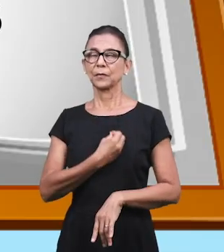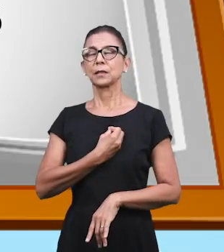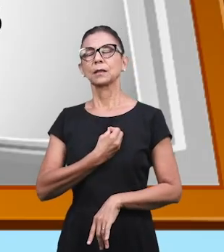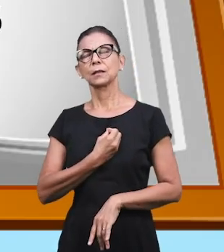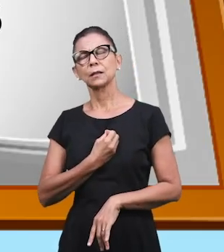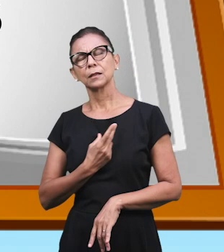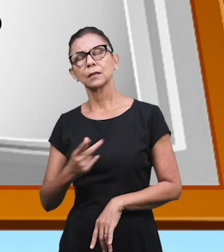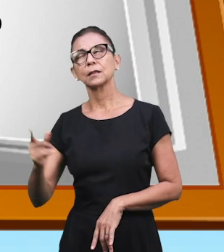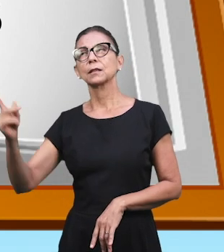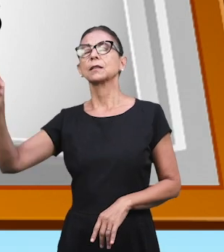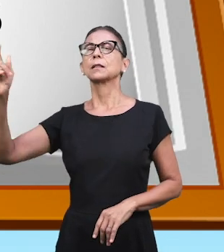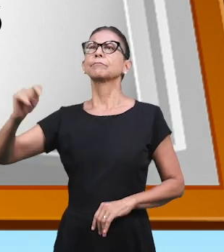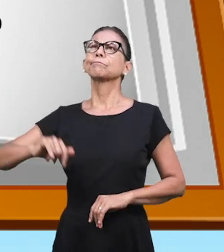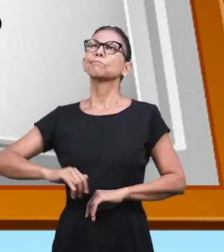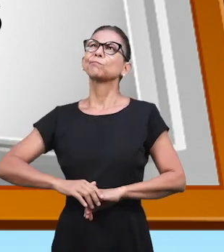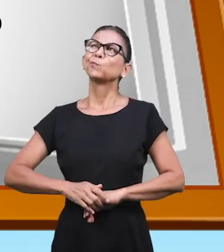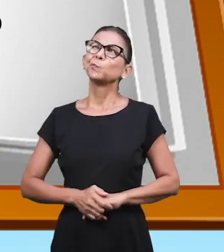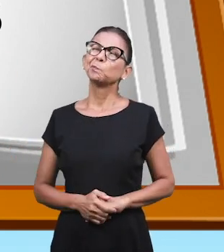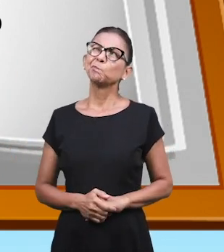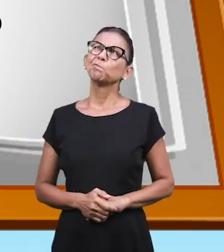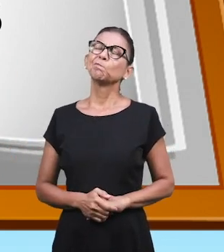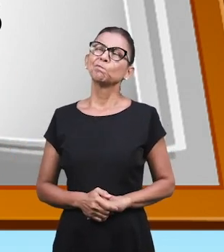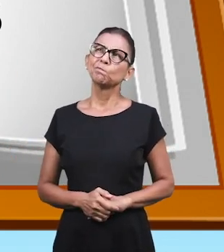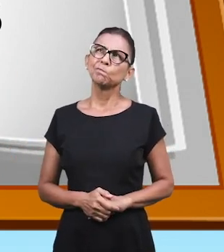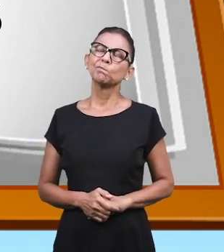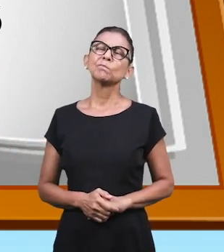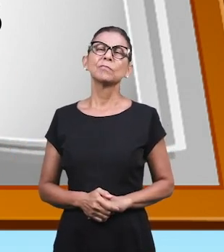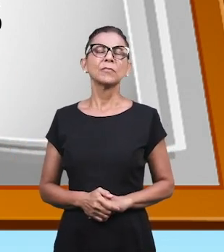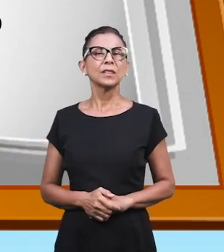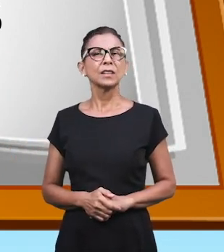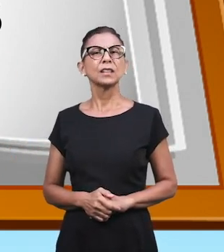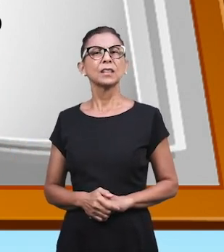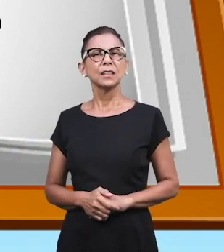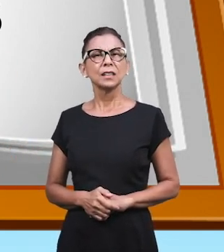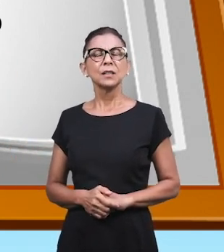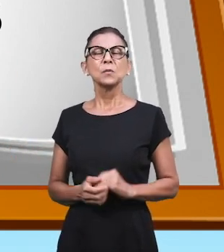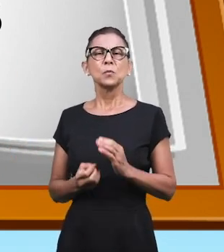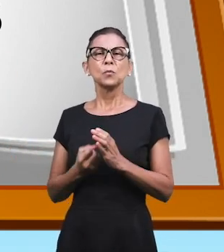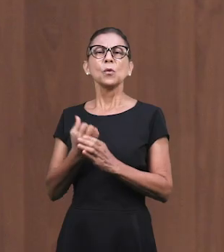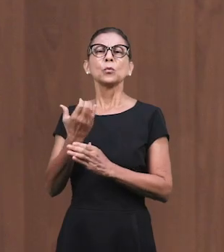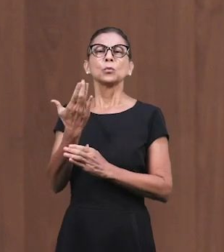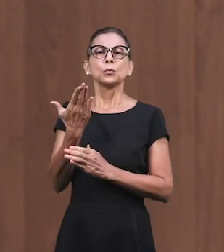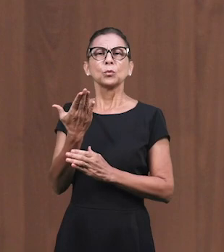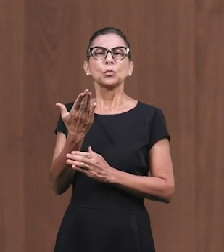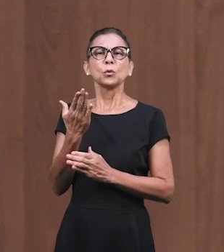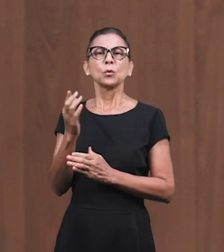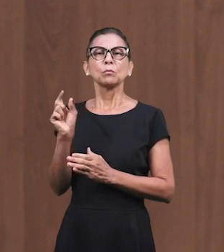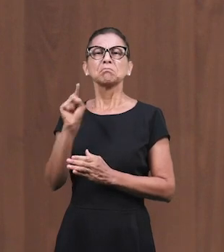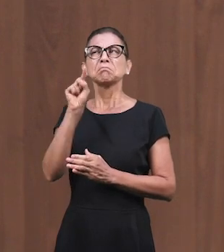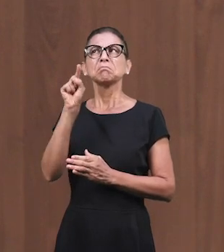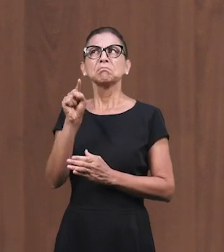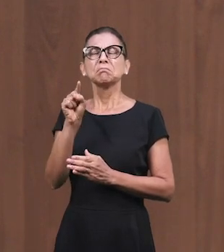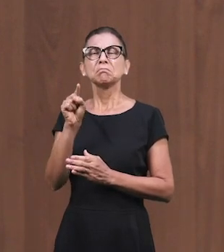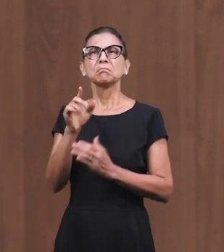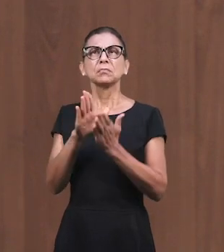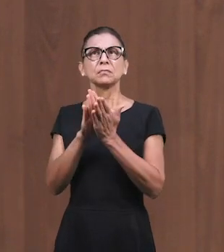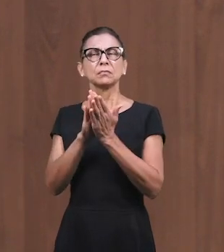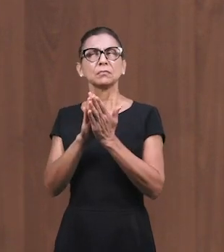vie éternelle. Mais qui a été l'auteur de la parole de